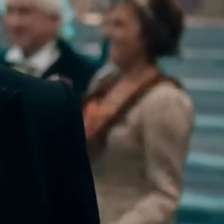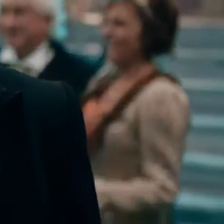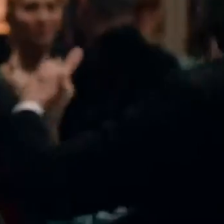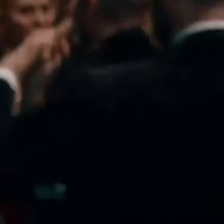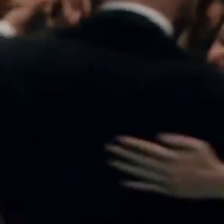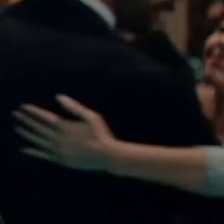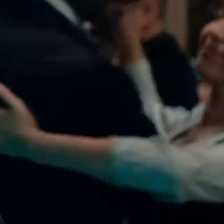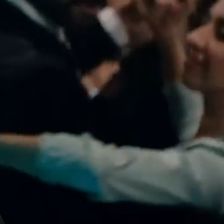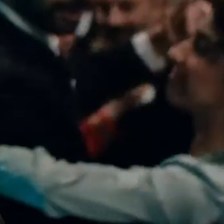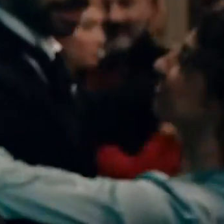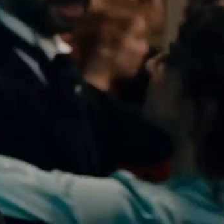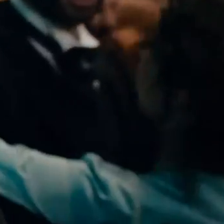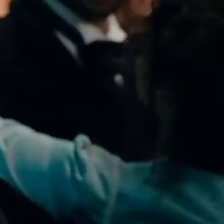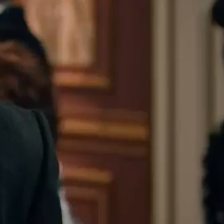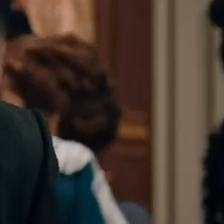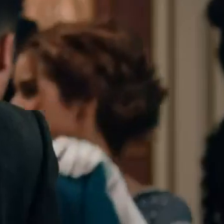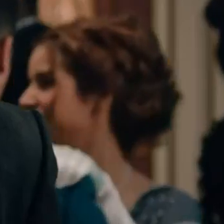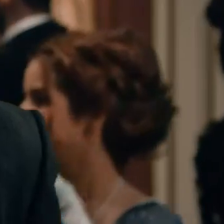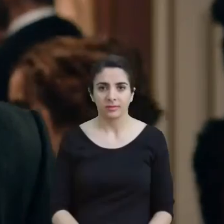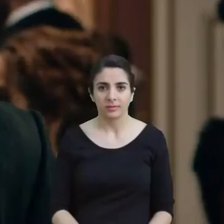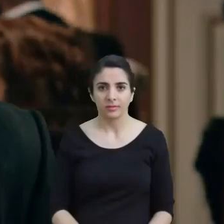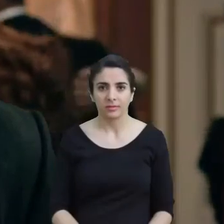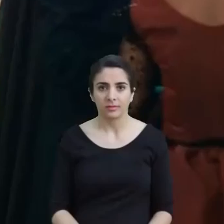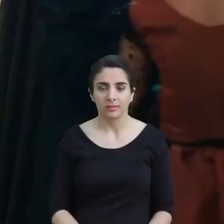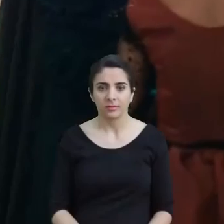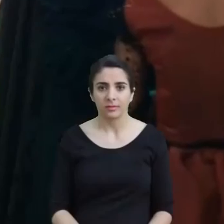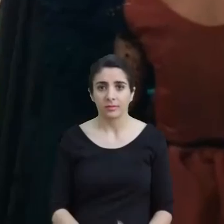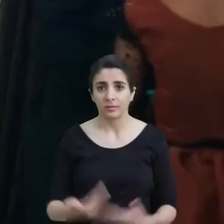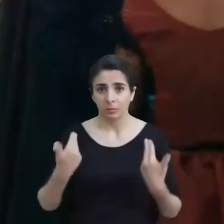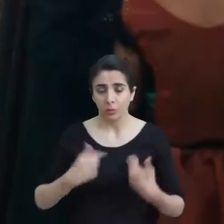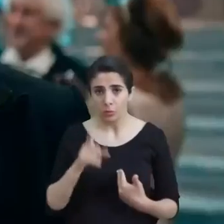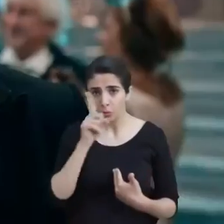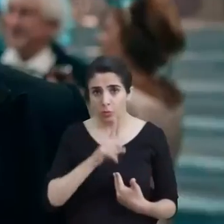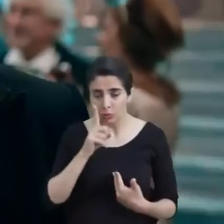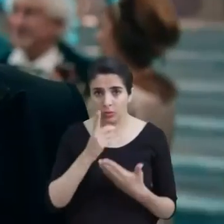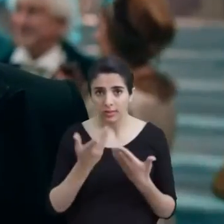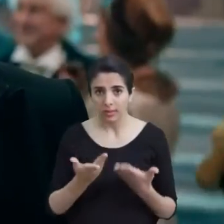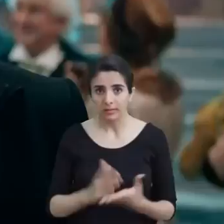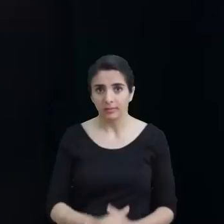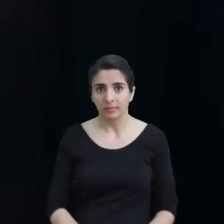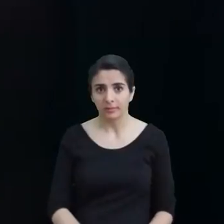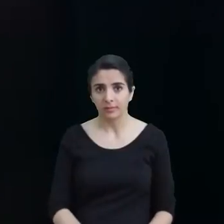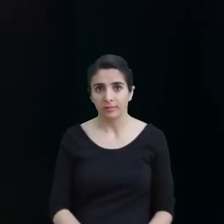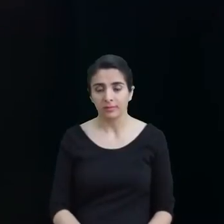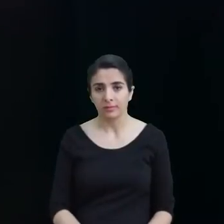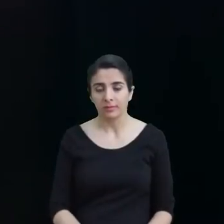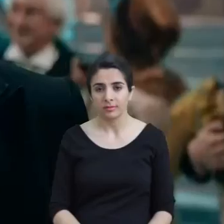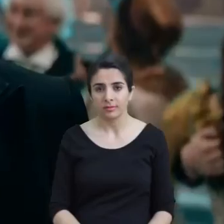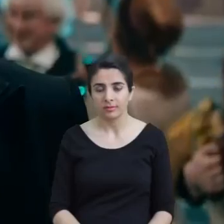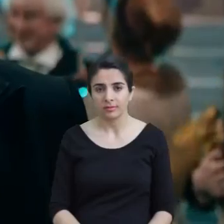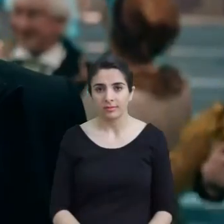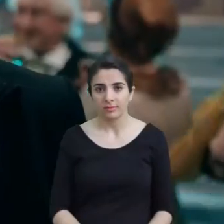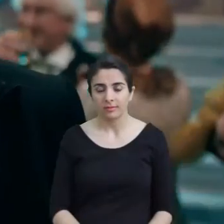baş sallayıp onay verdi. İkisinin de Boris'e bakışları ters, haz etmez gibi. İşte bunun yüzünden. Ceketini açıp iç cebindeki filintasını